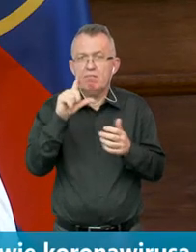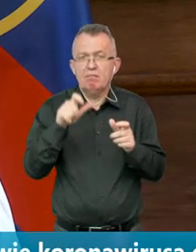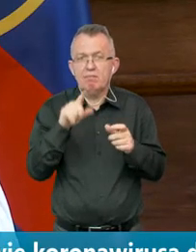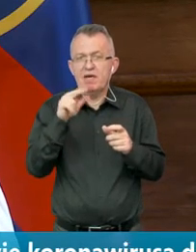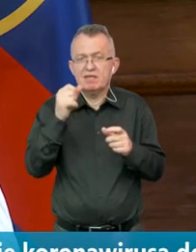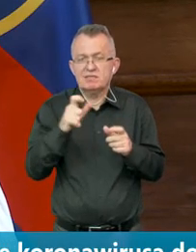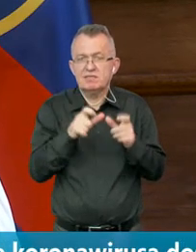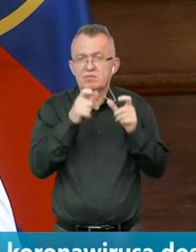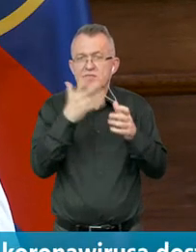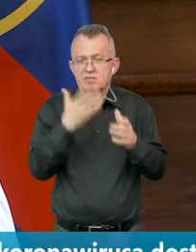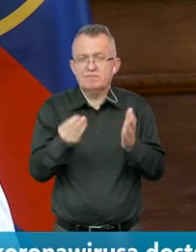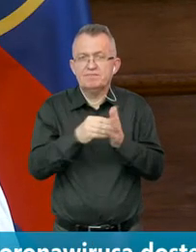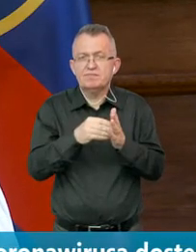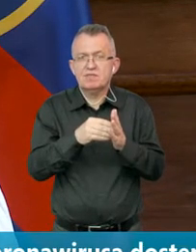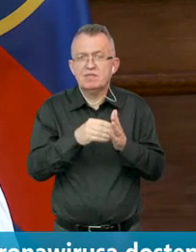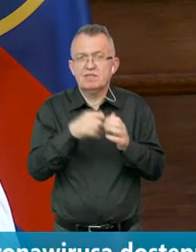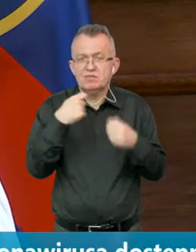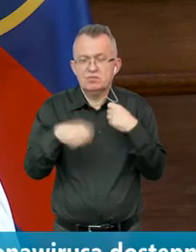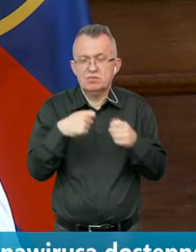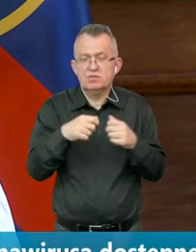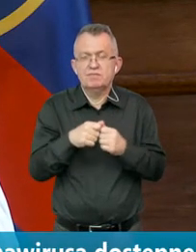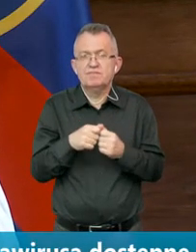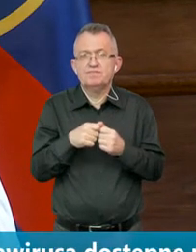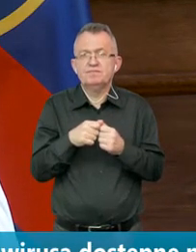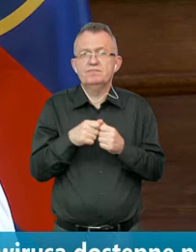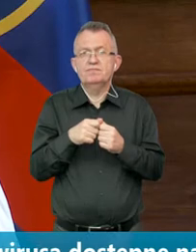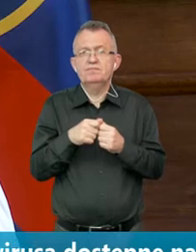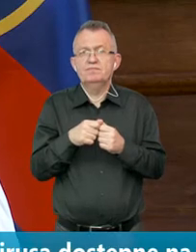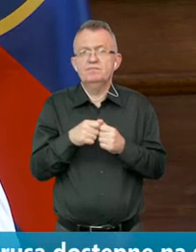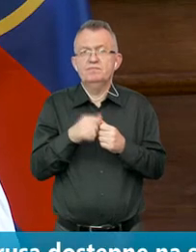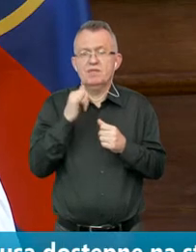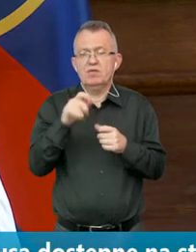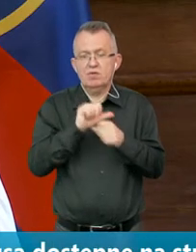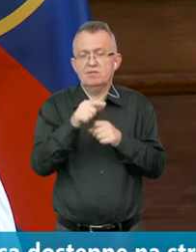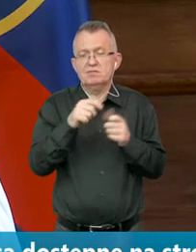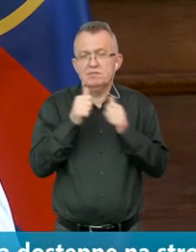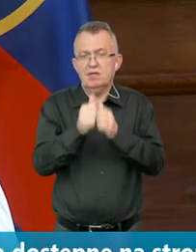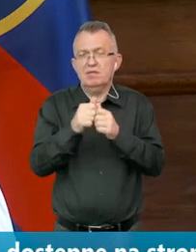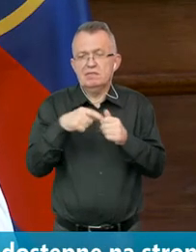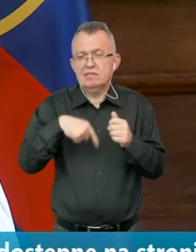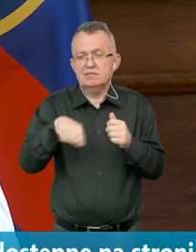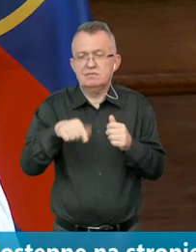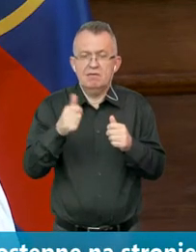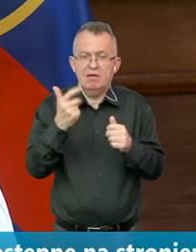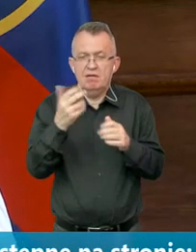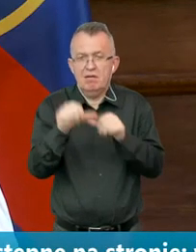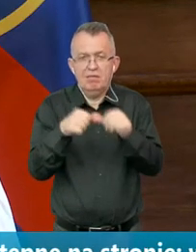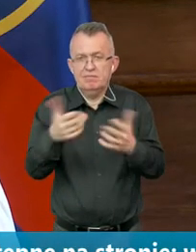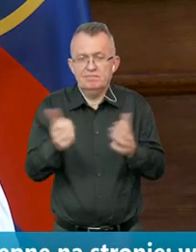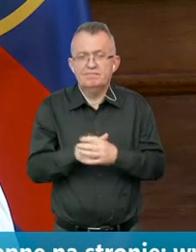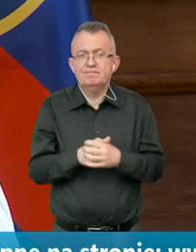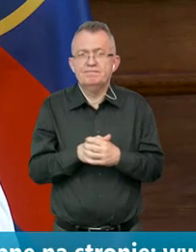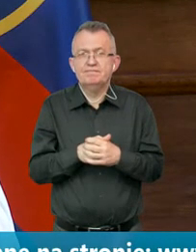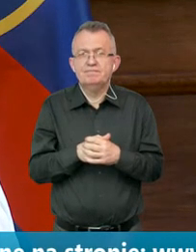Chcemy uruchomić też ten fragment Szczecina, no i to jest wyzwanie najbliższych lat, które będziemy musieli realizować.